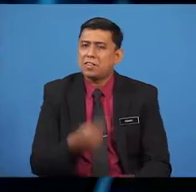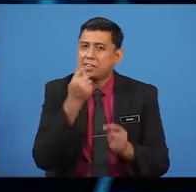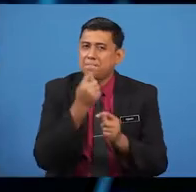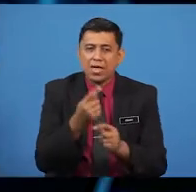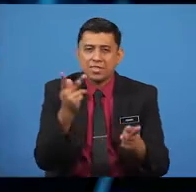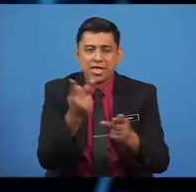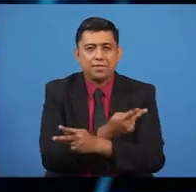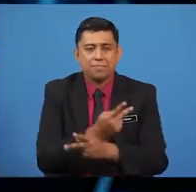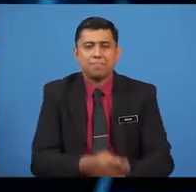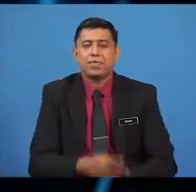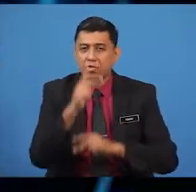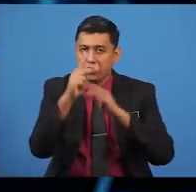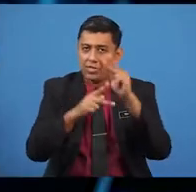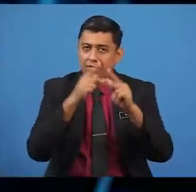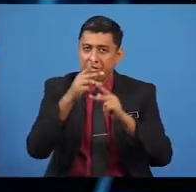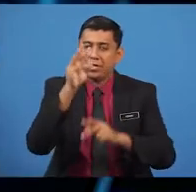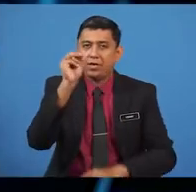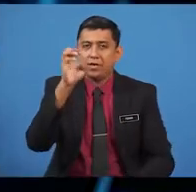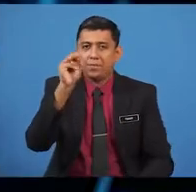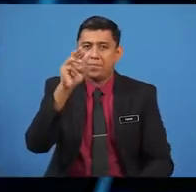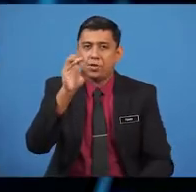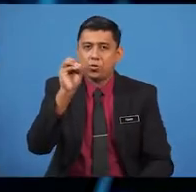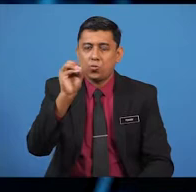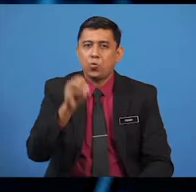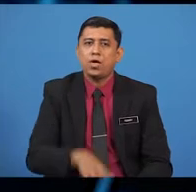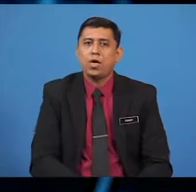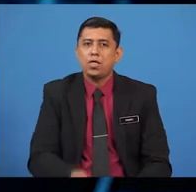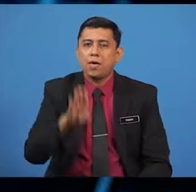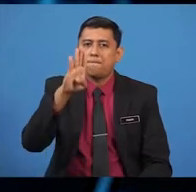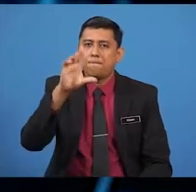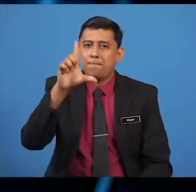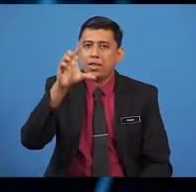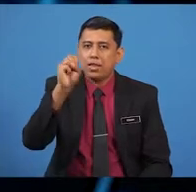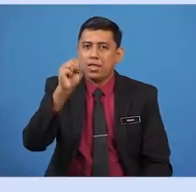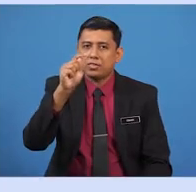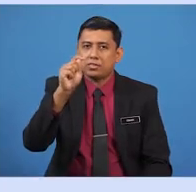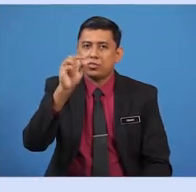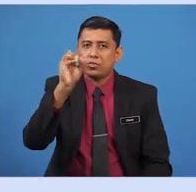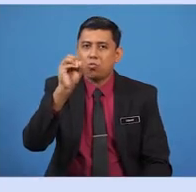Tepat sekali. Peringkat embrio itu dinamakan blastocista.